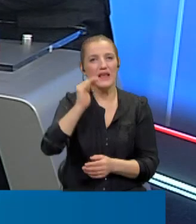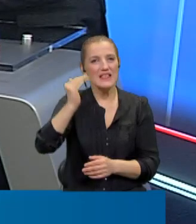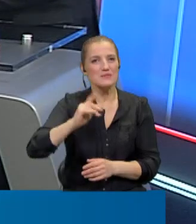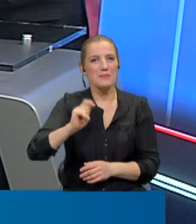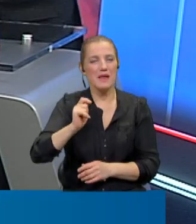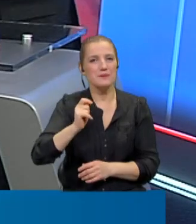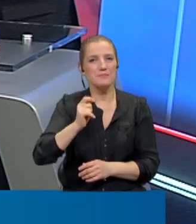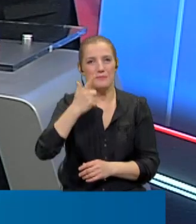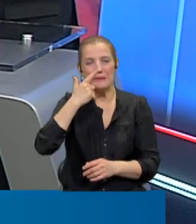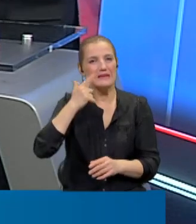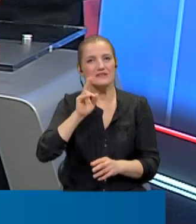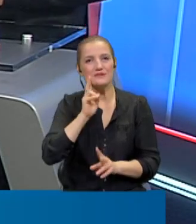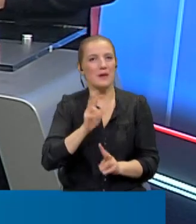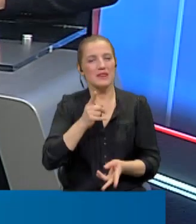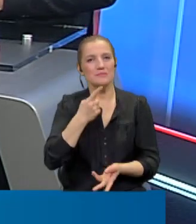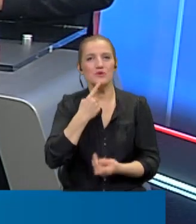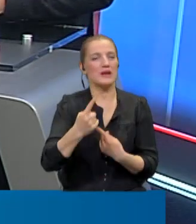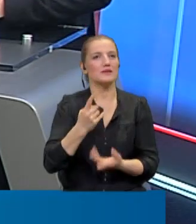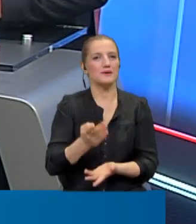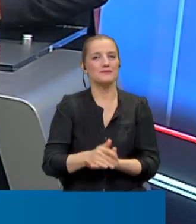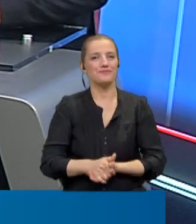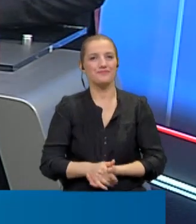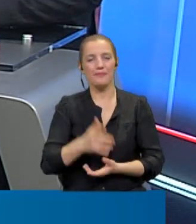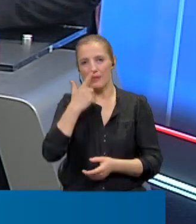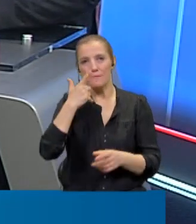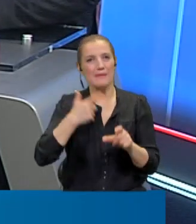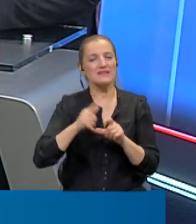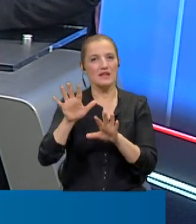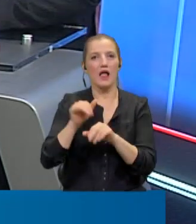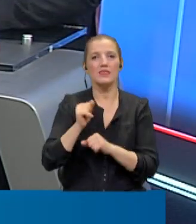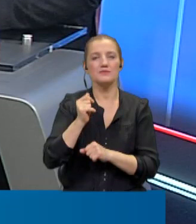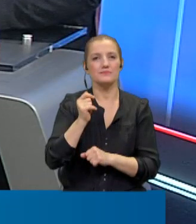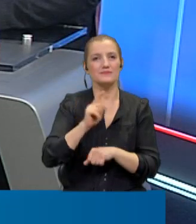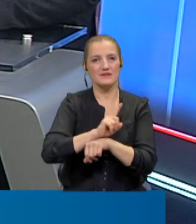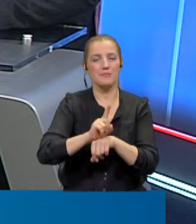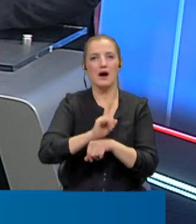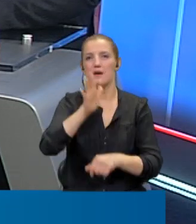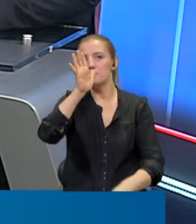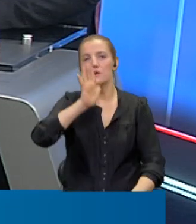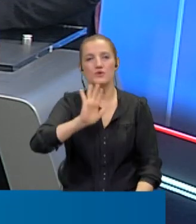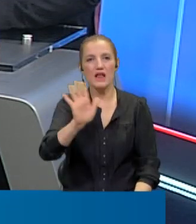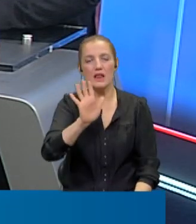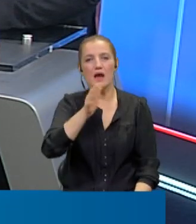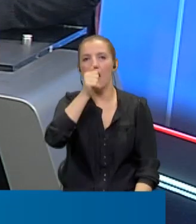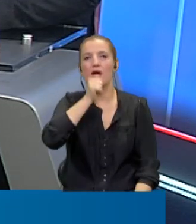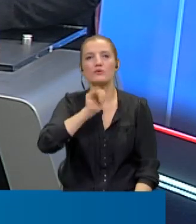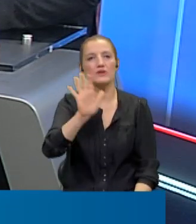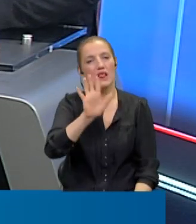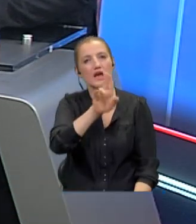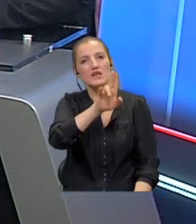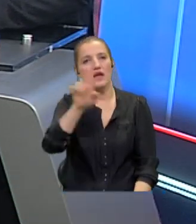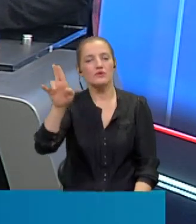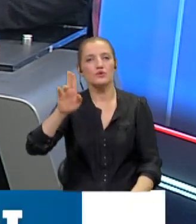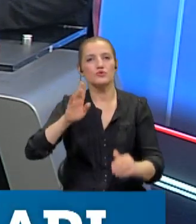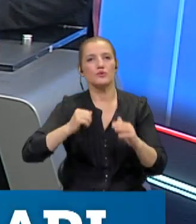anne Onlar söyle diyor ya Tabii tabii ama gidip benzin aldığınız zaman böyle kanlar 550 650-700 falan